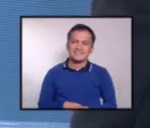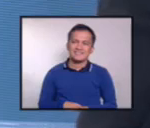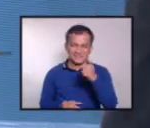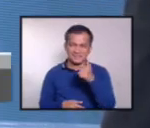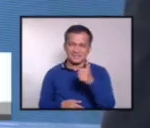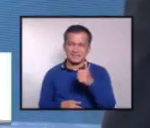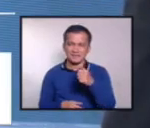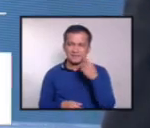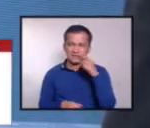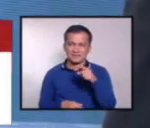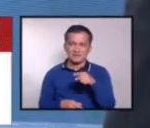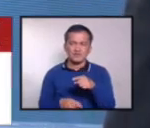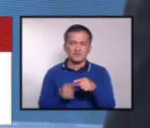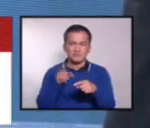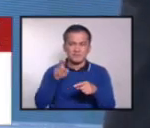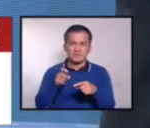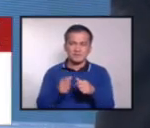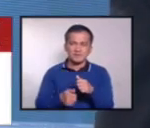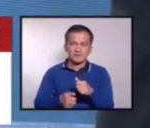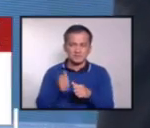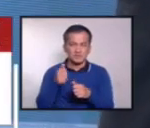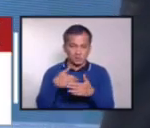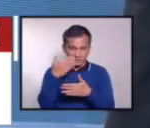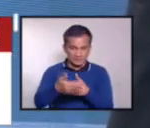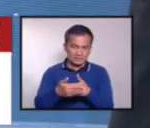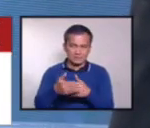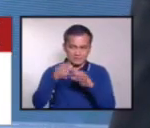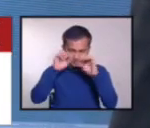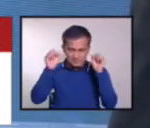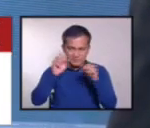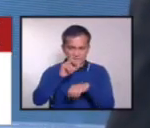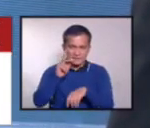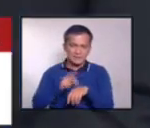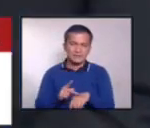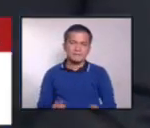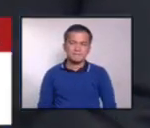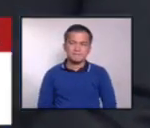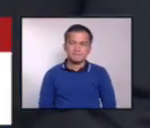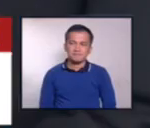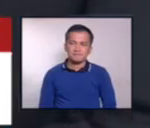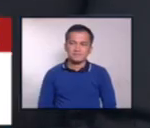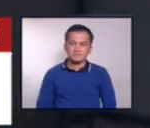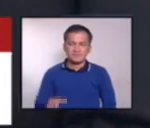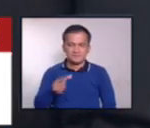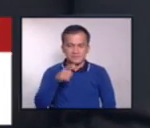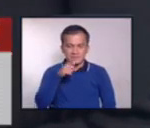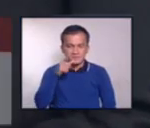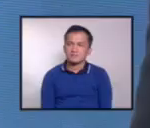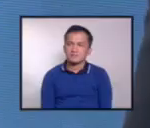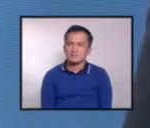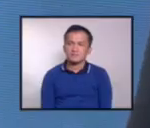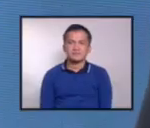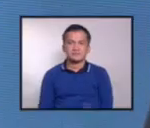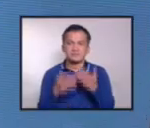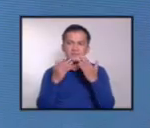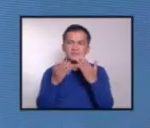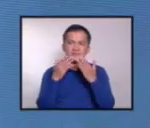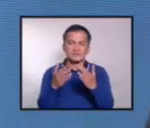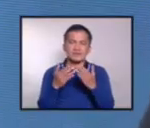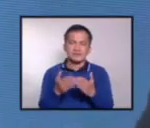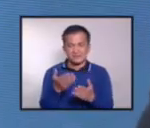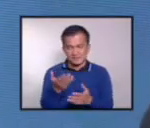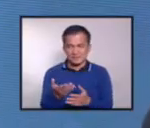10. Para sa iyo, sino ang dapat na susunod na pangulo ng bansa? Lenny Robredo. Okay, maraming salamat sa